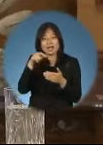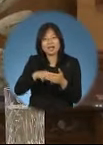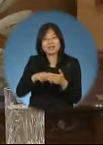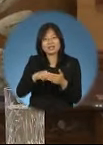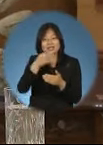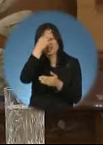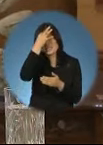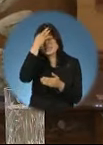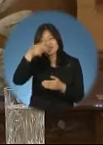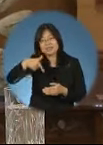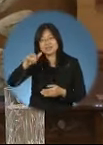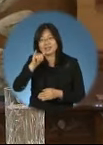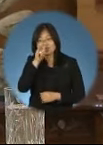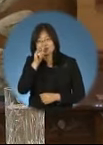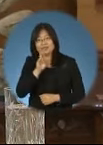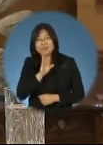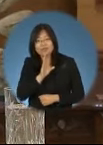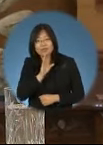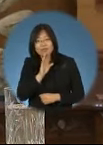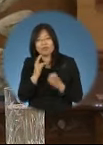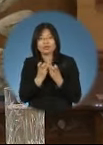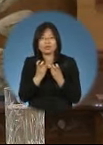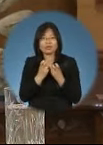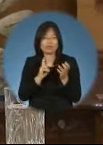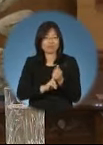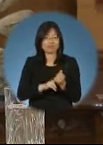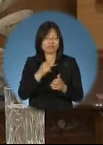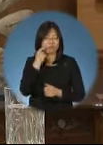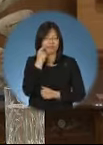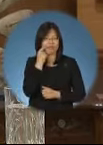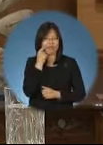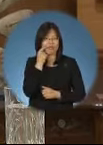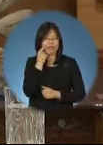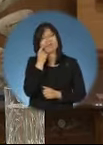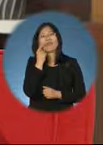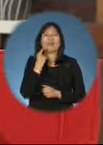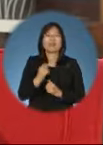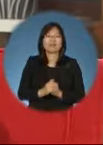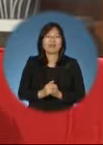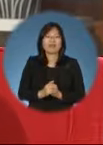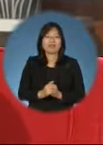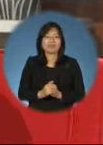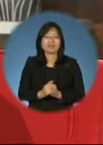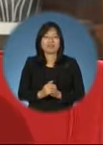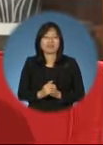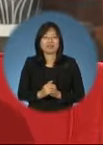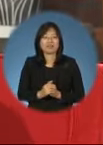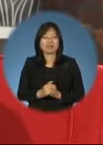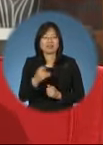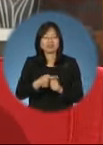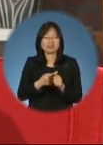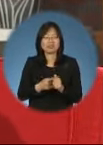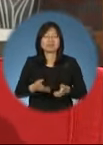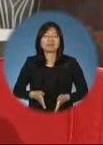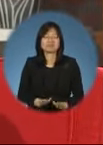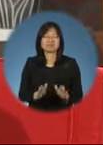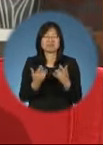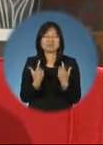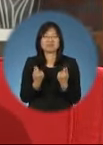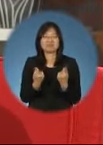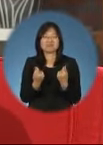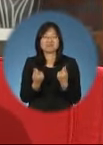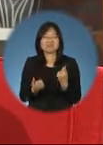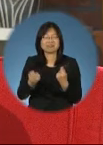있었군요, 그러니까. 있었어요. 그거 어떻게 감출 수 없는. 네. 그런 건 좀 진이나 어디 타고나는 것 같아요. 네,